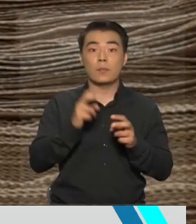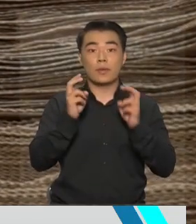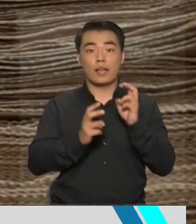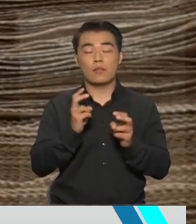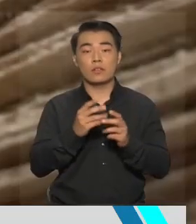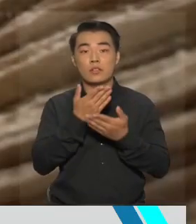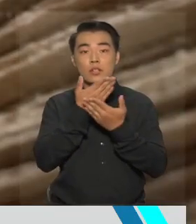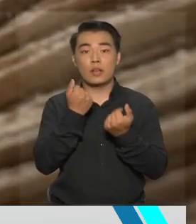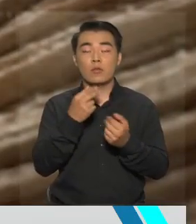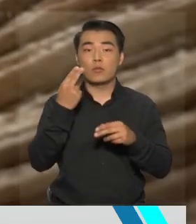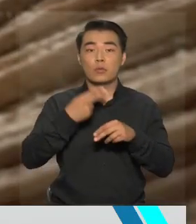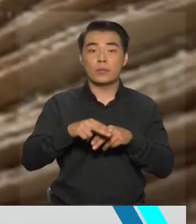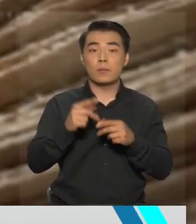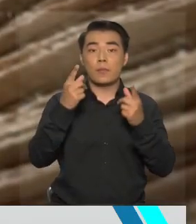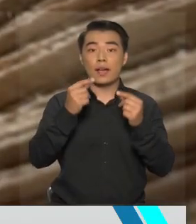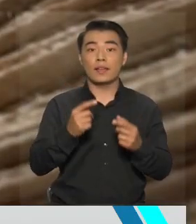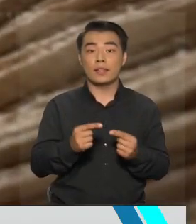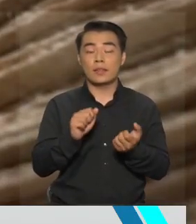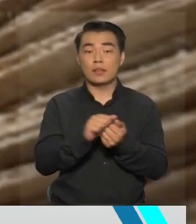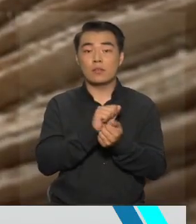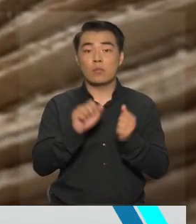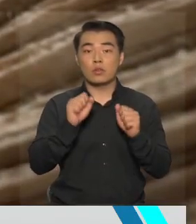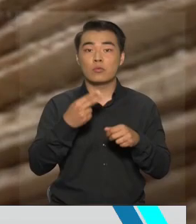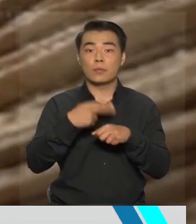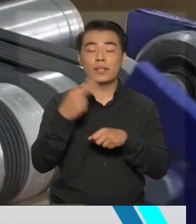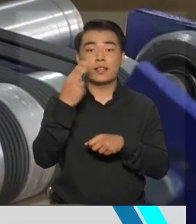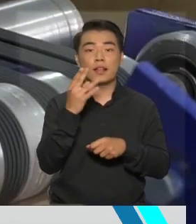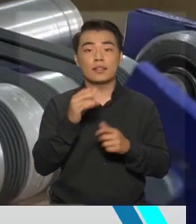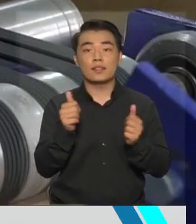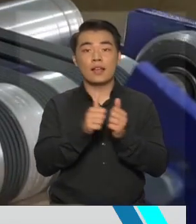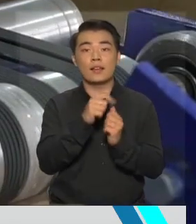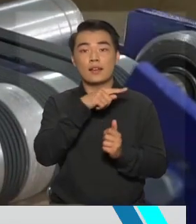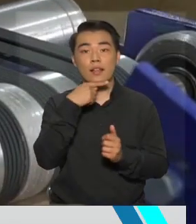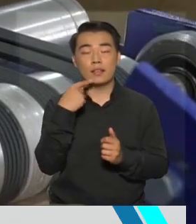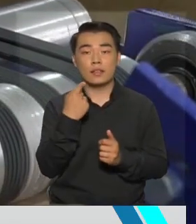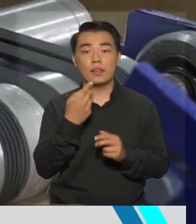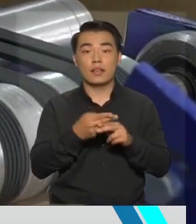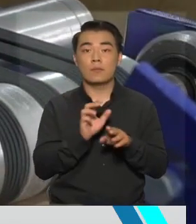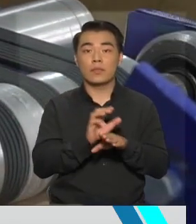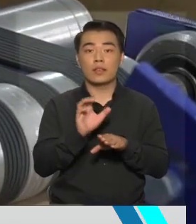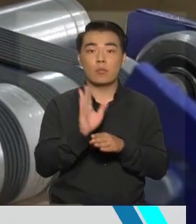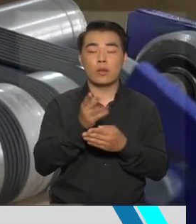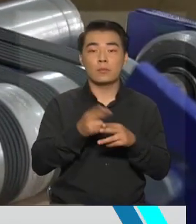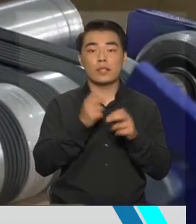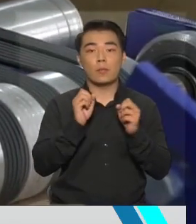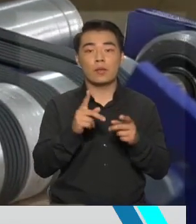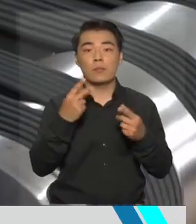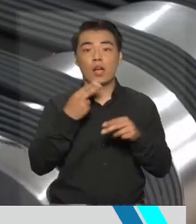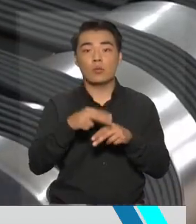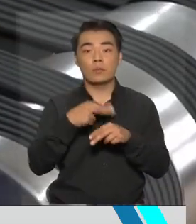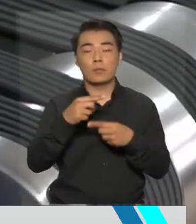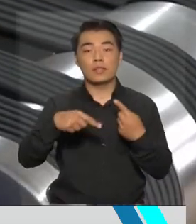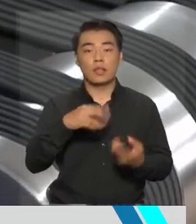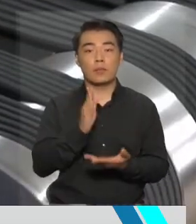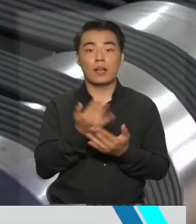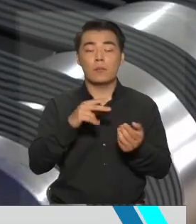производства нет. Купить крафтовые пакеты можно в основном в столице и соседней России. Кстати, именно оттуда везут безопасные упаковки бизнесмены. Сейчас